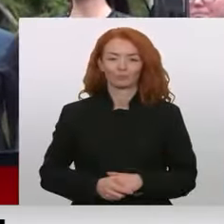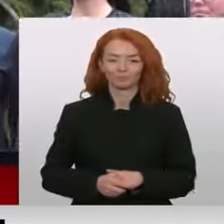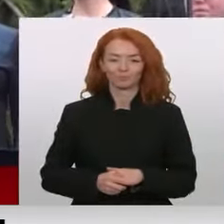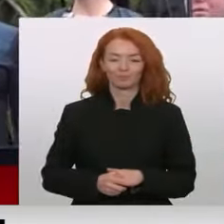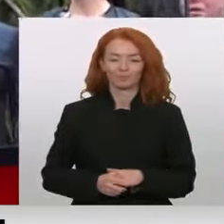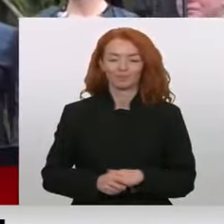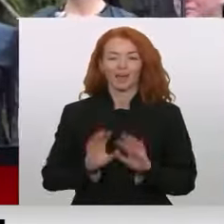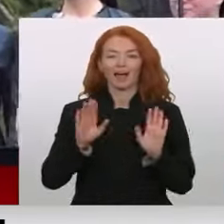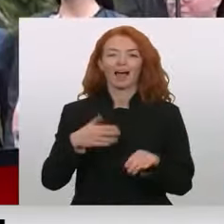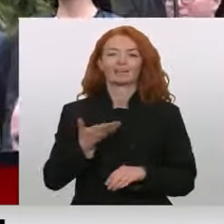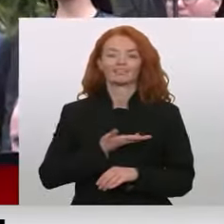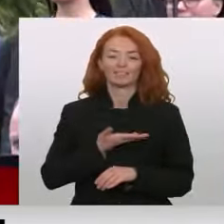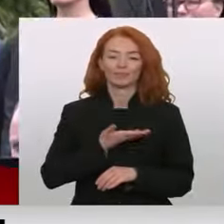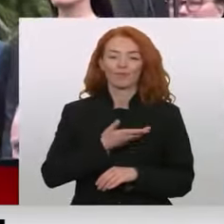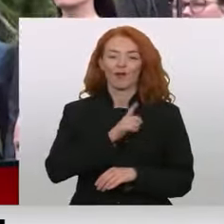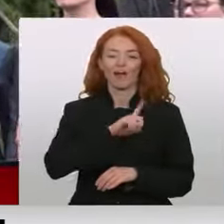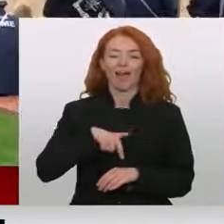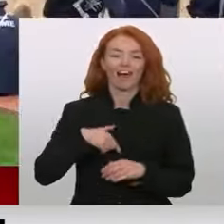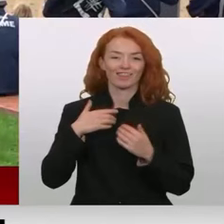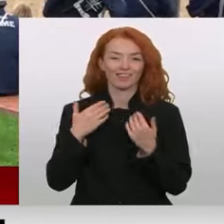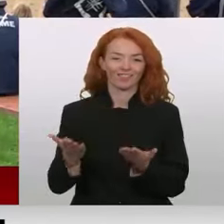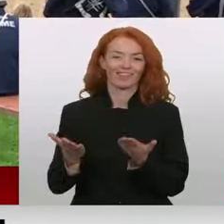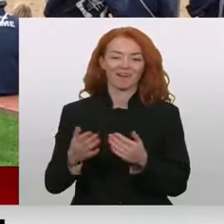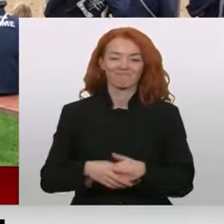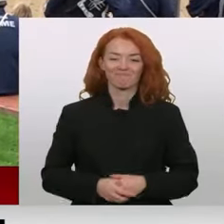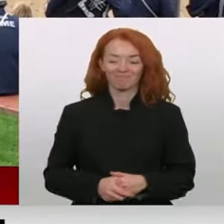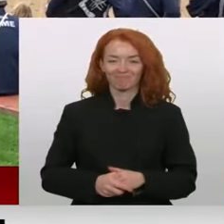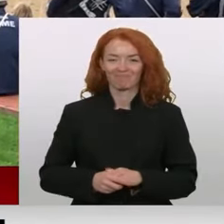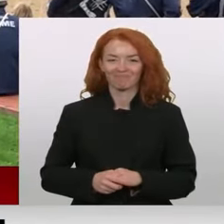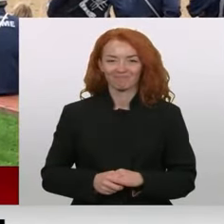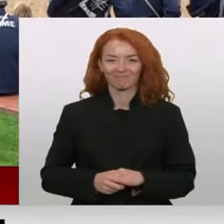dzīvo Latvija. Šito galit nevest.